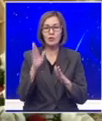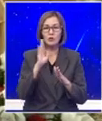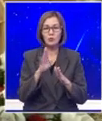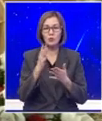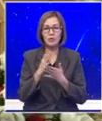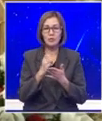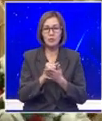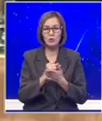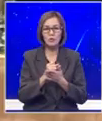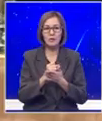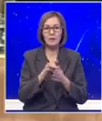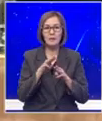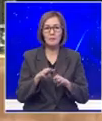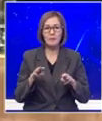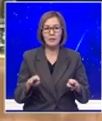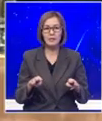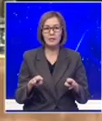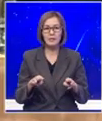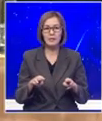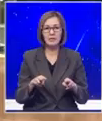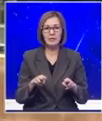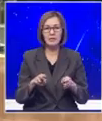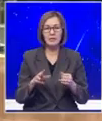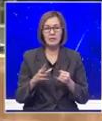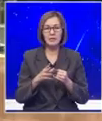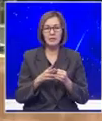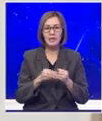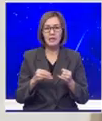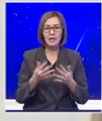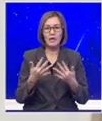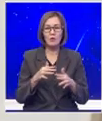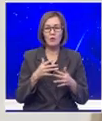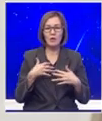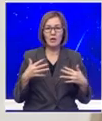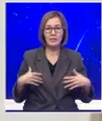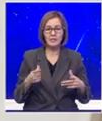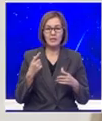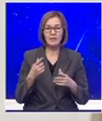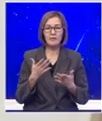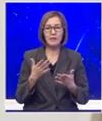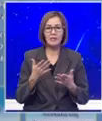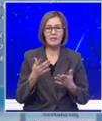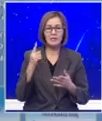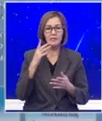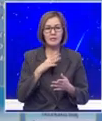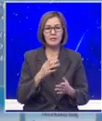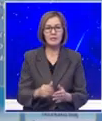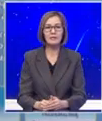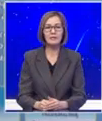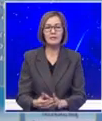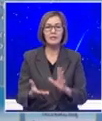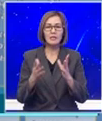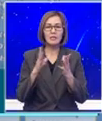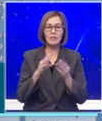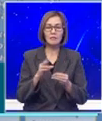және ирригация министрлігі өкілдері де дала төсін еміп, малын асырап жанын бағып отырғандар да тыңдады. Жалпы